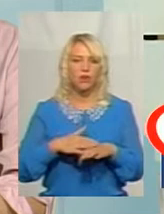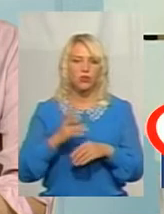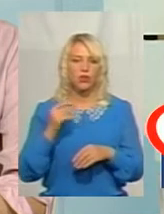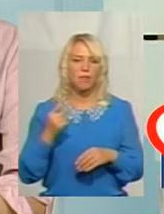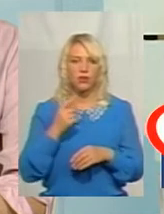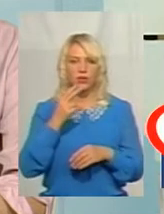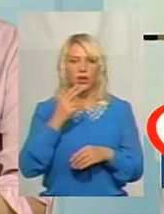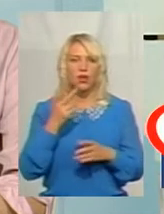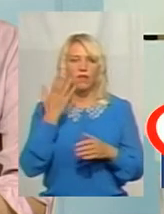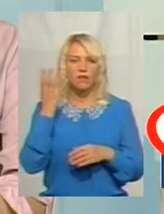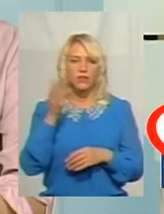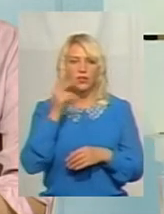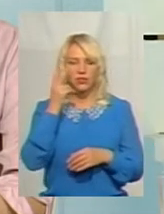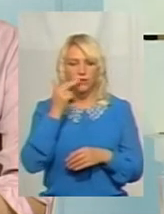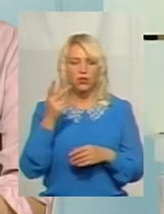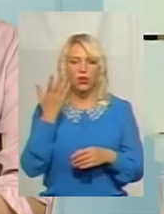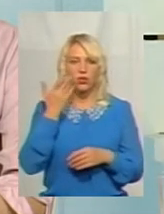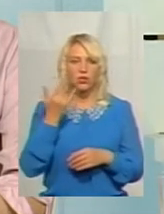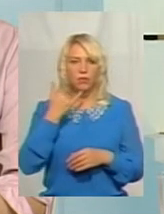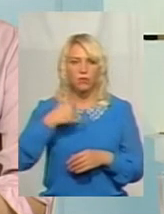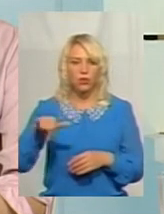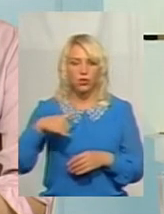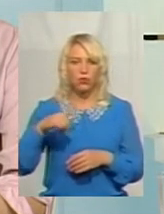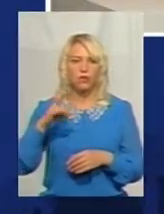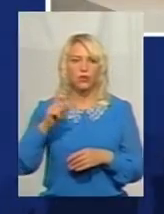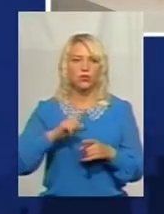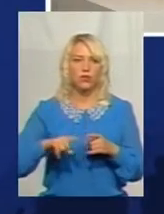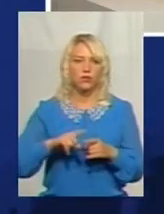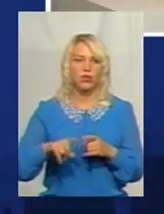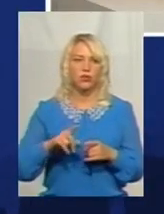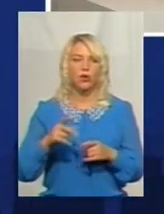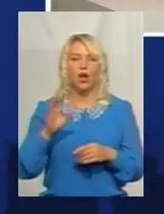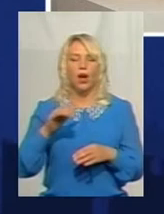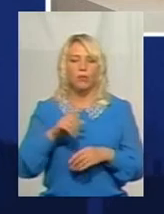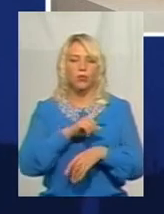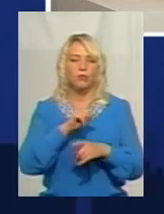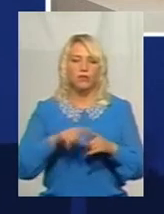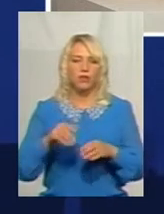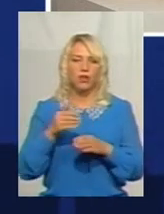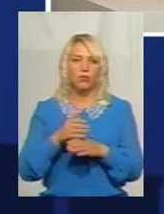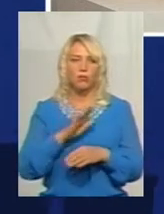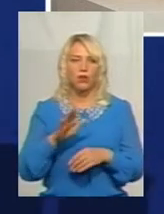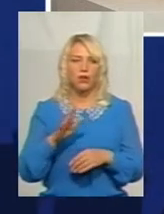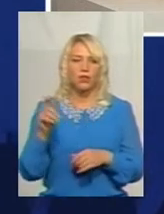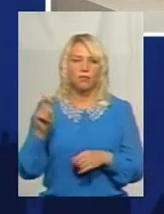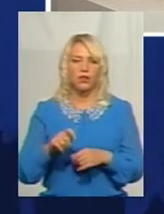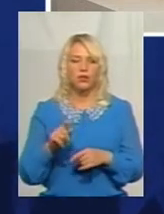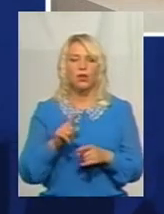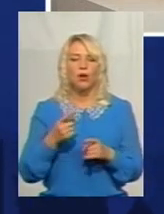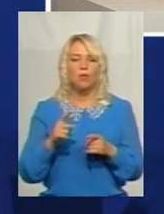всі звикли, що якщо що, потрібно телефонувати до швидкої, а потім швидка може не приїхати, ну, тому що випадок не потребує. Чи є якась інформаційна